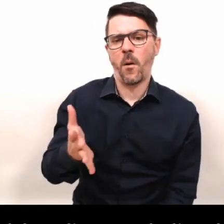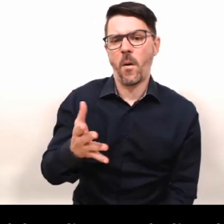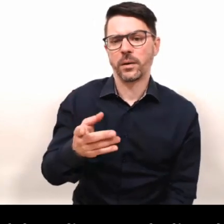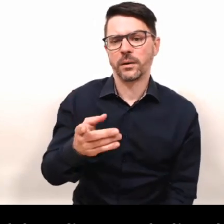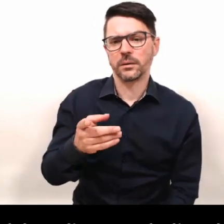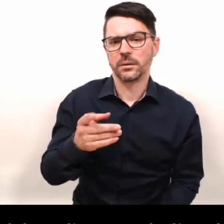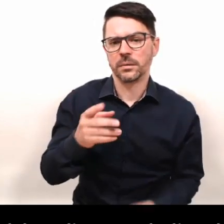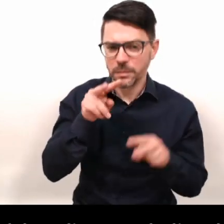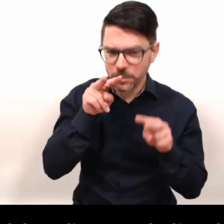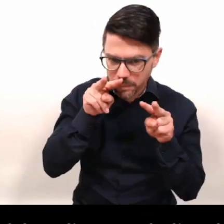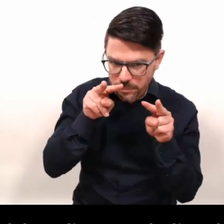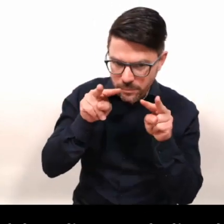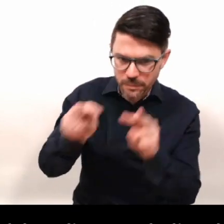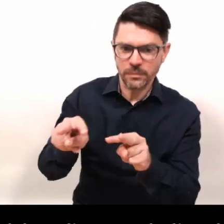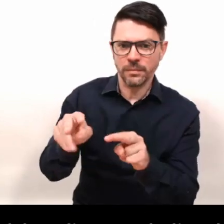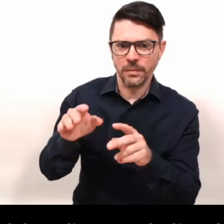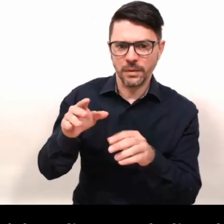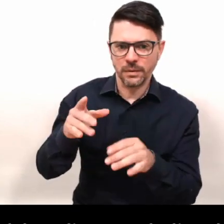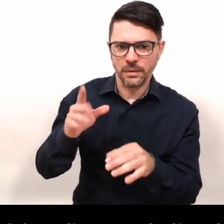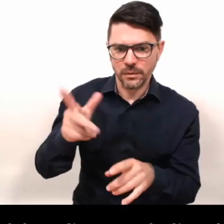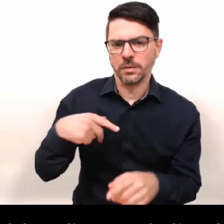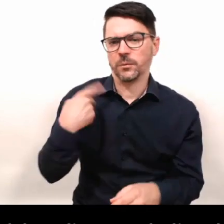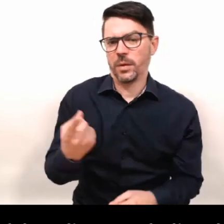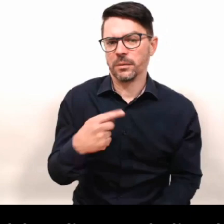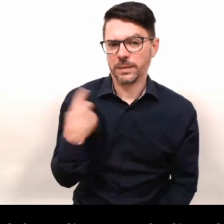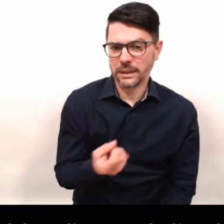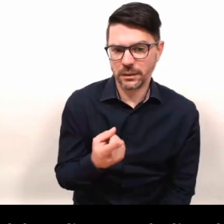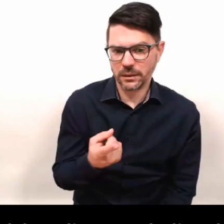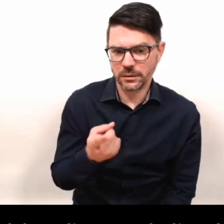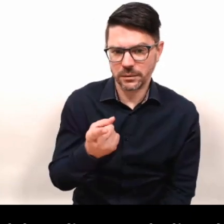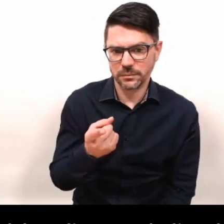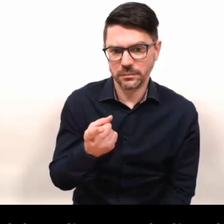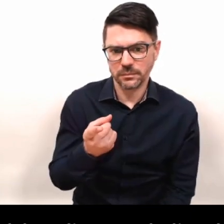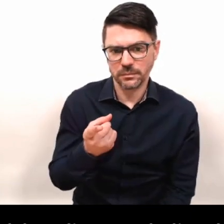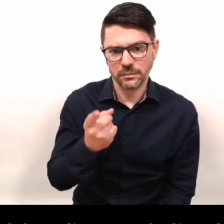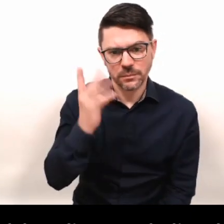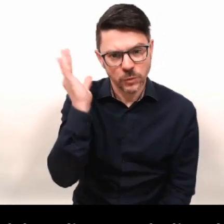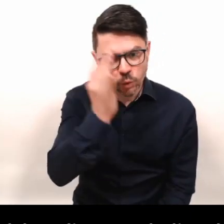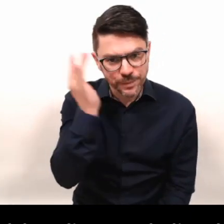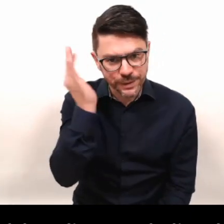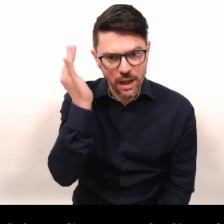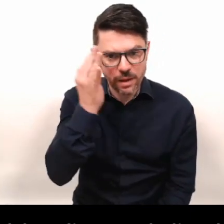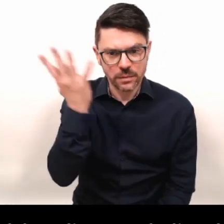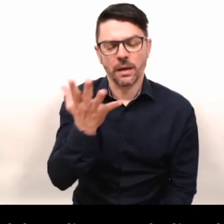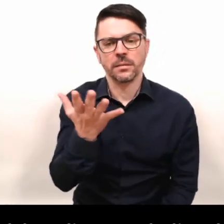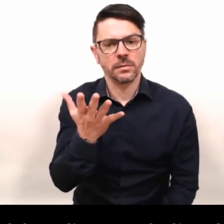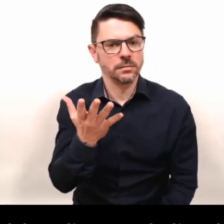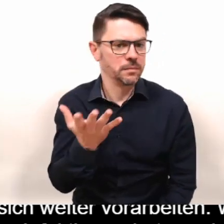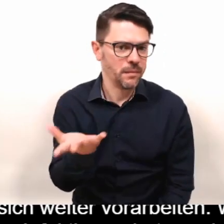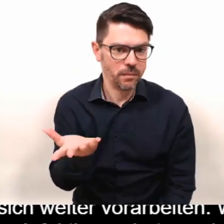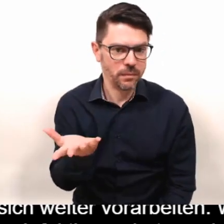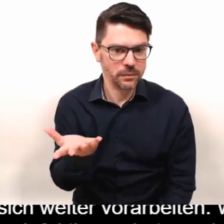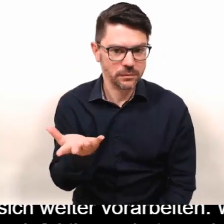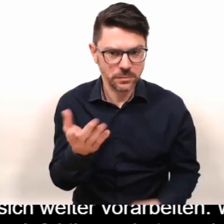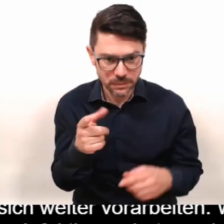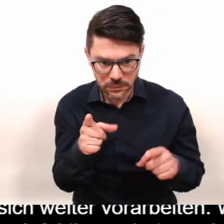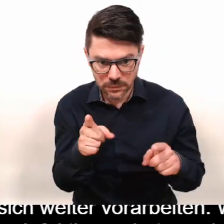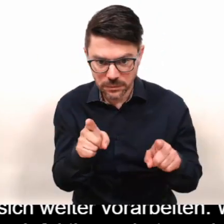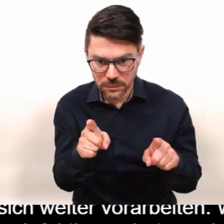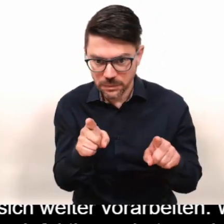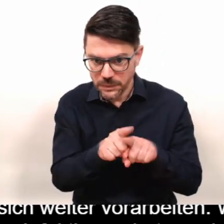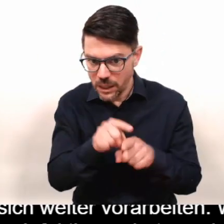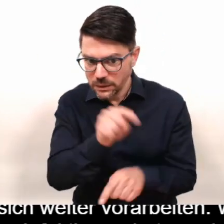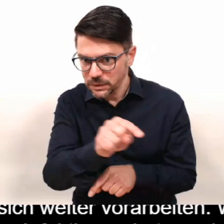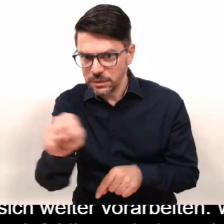einen Punkt regelt, die Bezugsfälle im Blick haben und überlegen, passt es dann für die anderen auch. Und deshalb muss man das in Ruhe machen und kann jetzt nicht